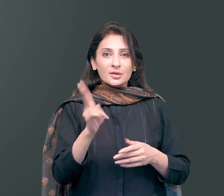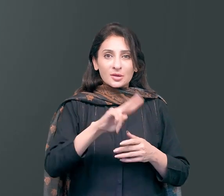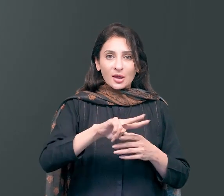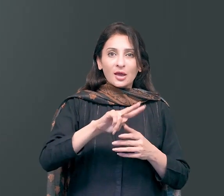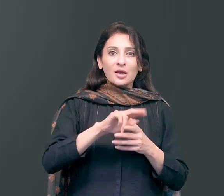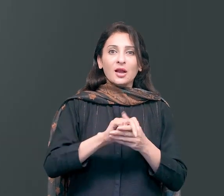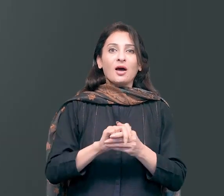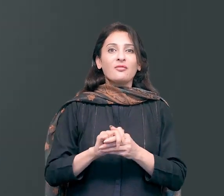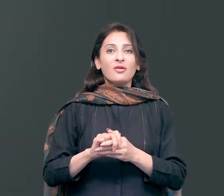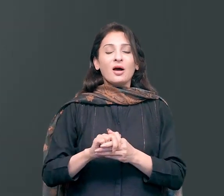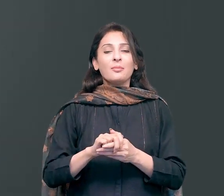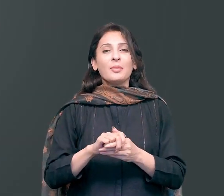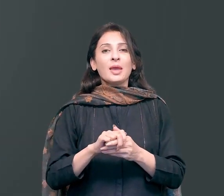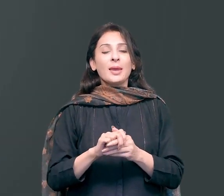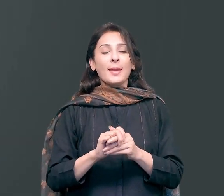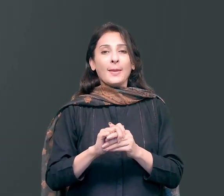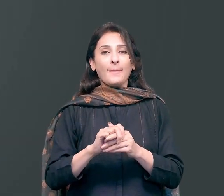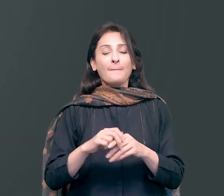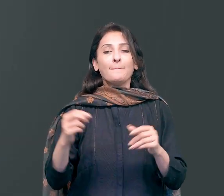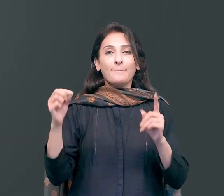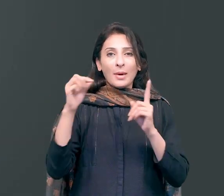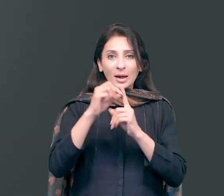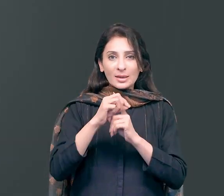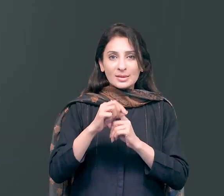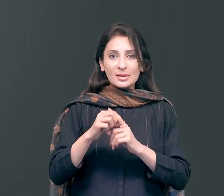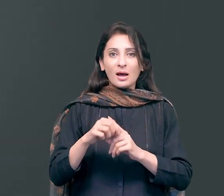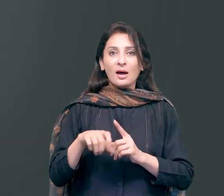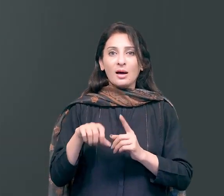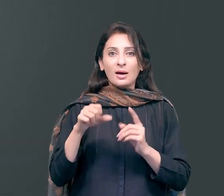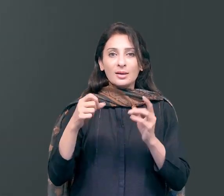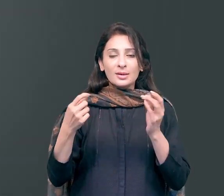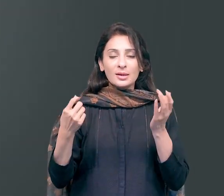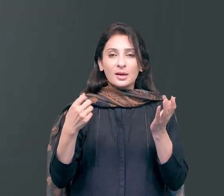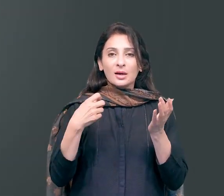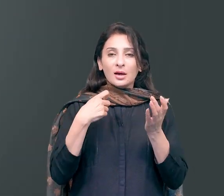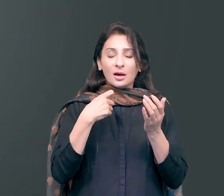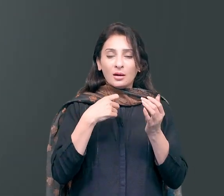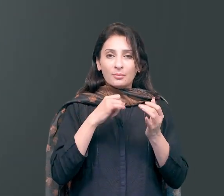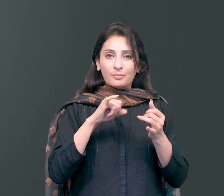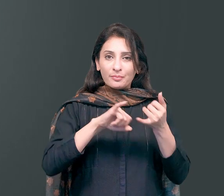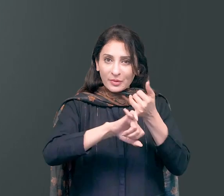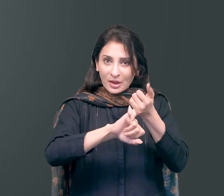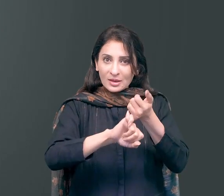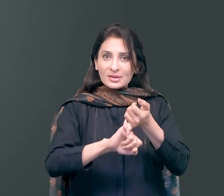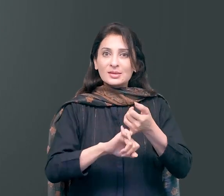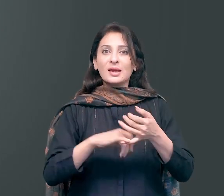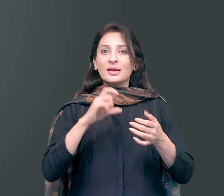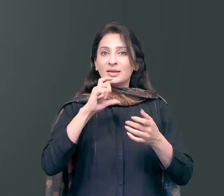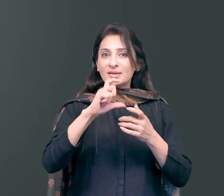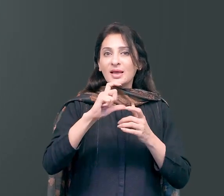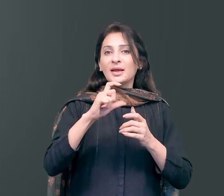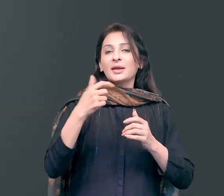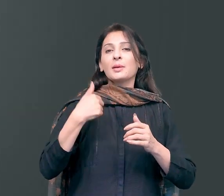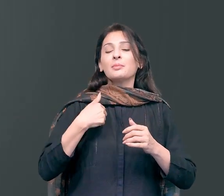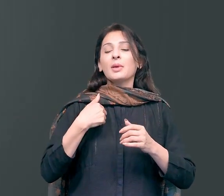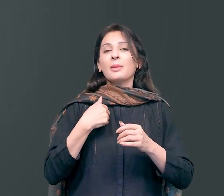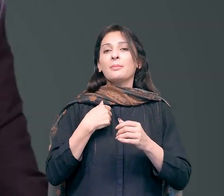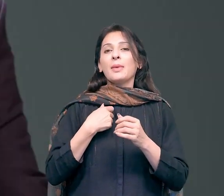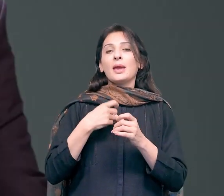اسٹڈی سینٹر اینڈ ڈین آف لا پلس ڈائریکٹر ریسرچ سوسائٹی آف